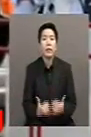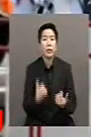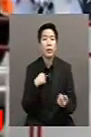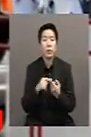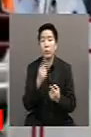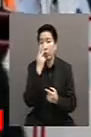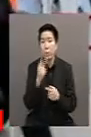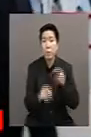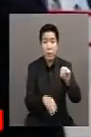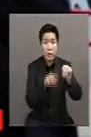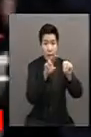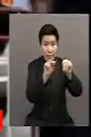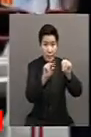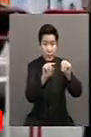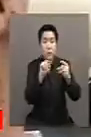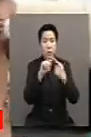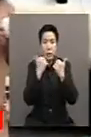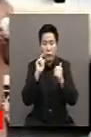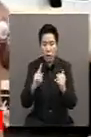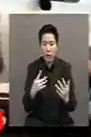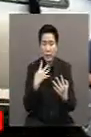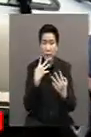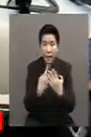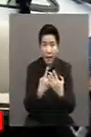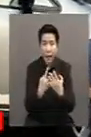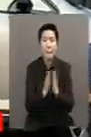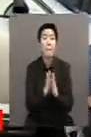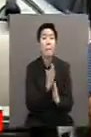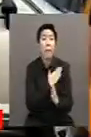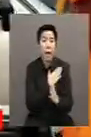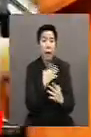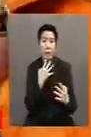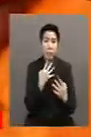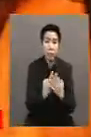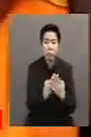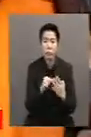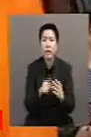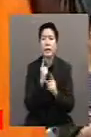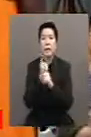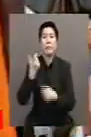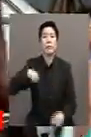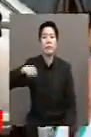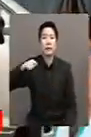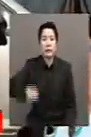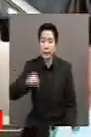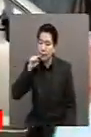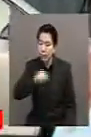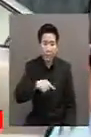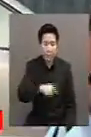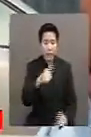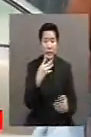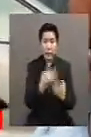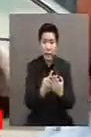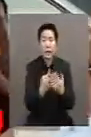นถ้าไปดูมาตรา30นะครับเมื่อจะต้องจำคุกกักขังหรือขังพระภิกษุรูปใดตามคำพิพากษาหรือคำสั่งของศาลต